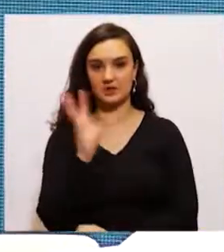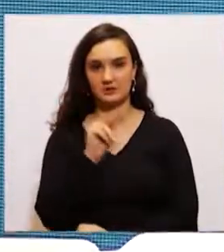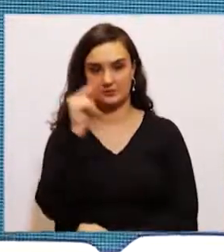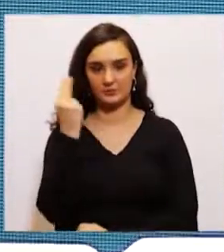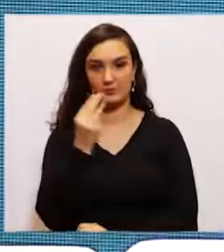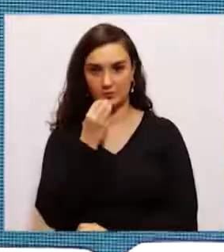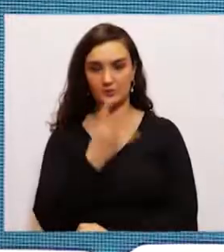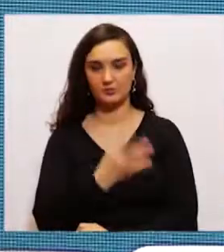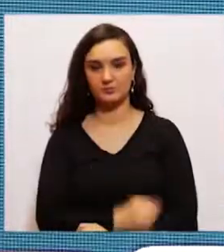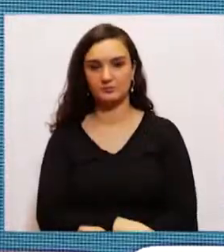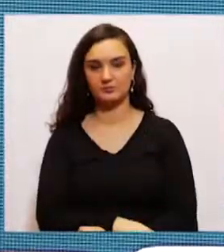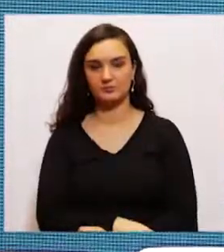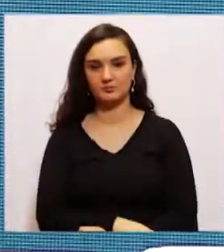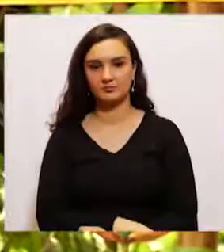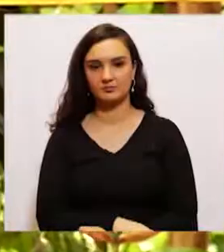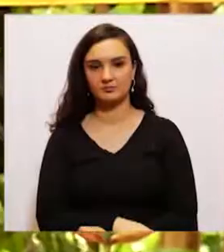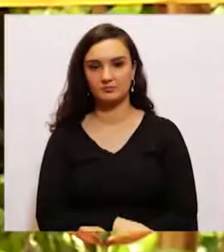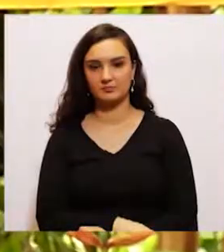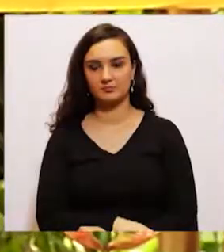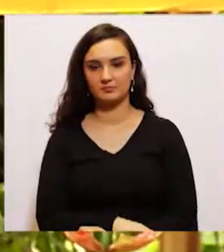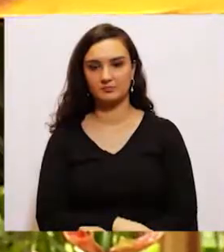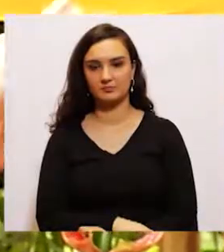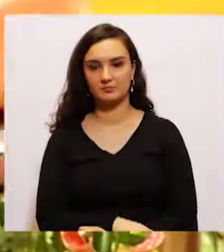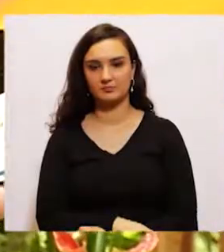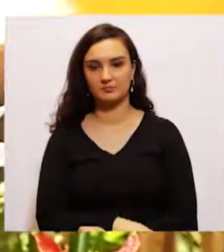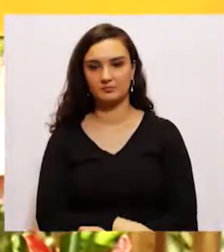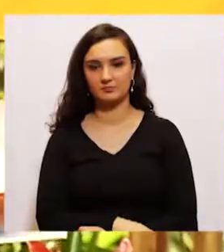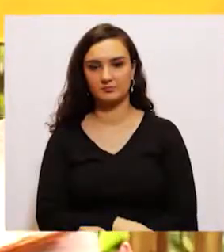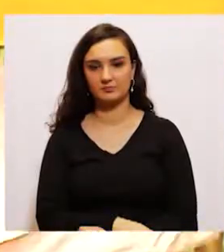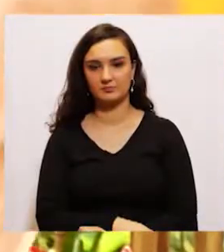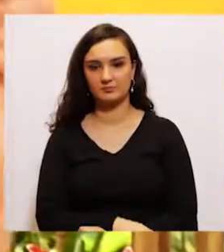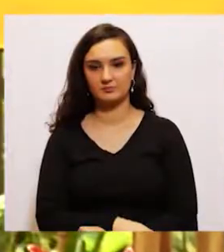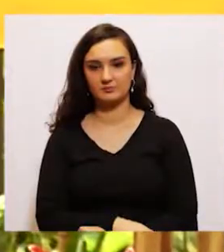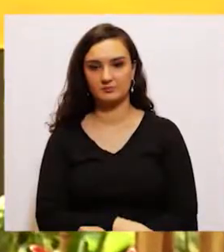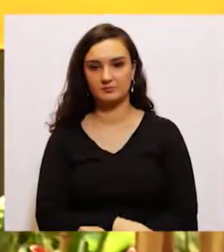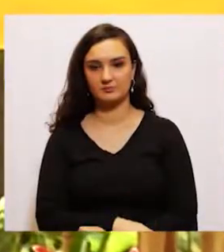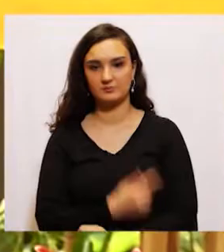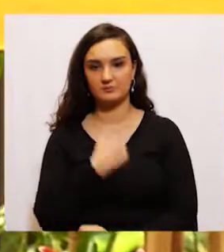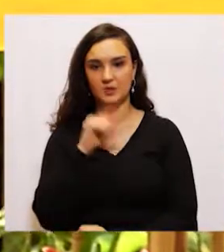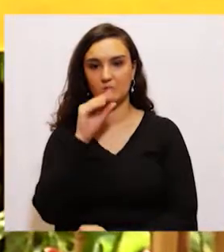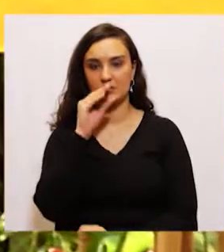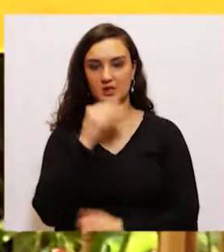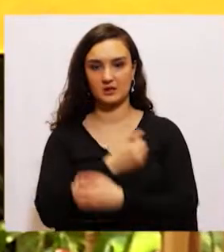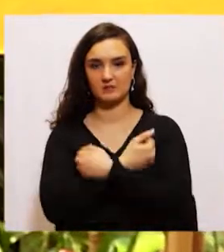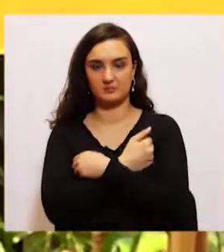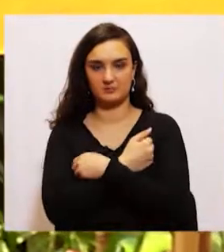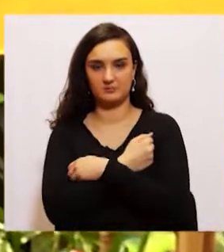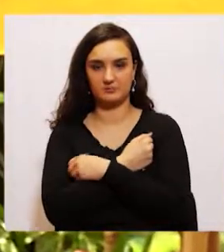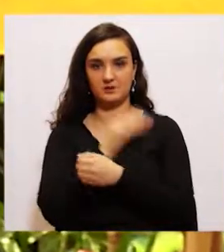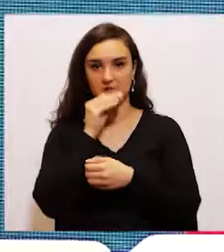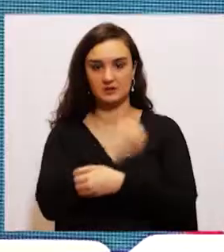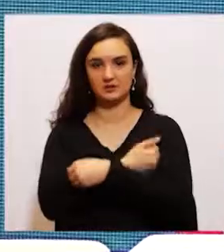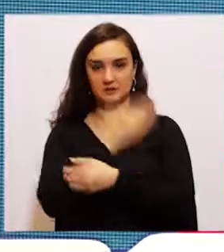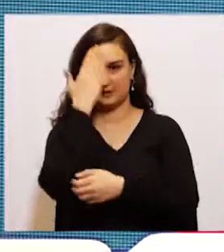ვიცი, ხო? აი მე მიჭირავს ძაღლი, შემხედე. აი მე რო ძაღლი მეჭიროს, ანუ აი ეს არის